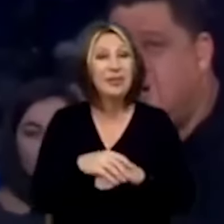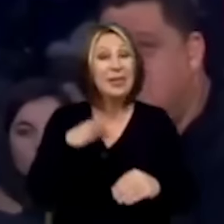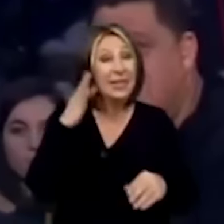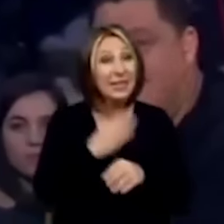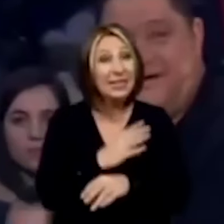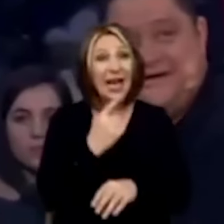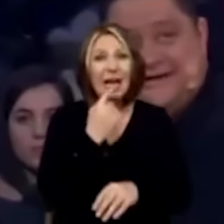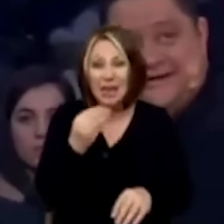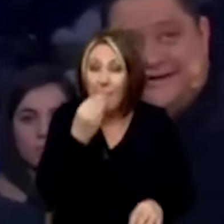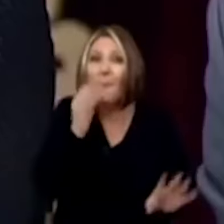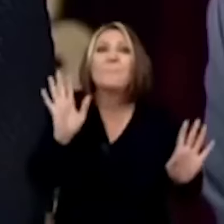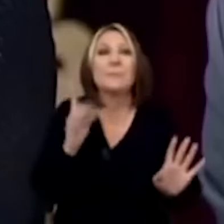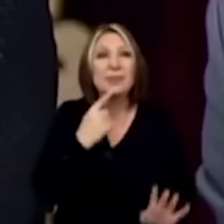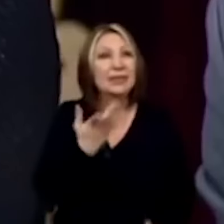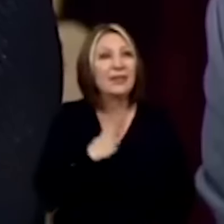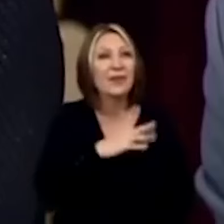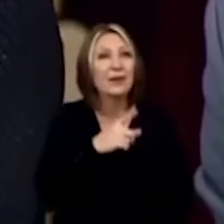Kesinlikle ağzıma sürmem dediğiniz ne var?